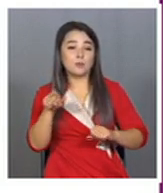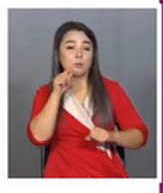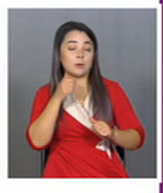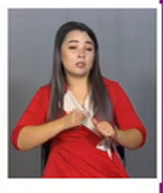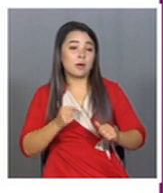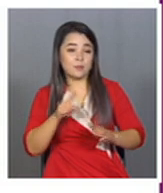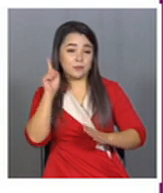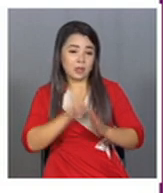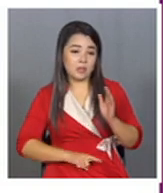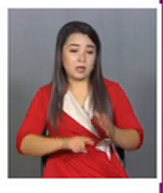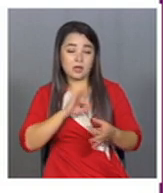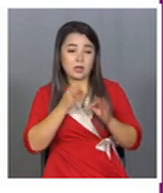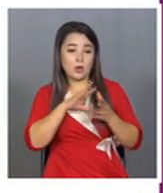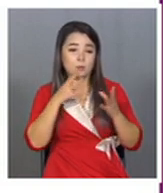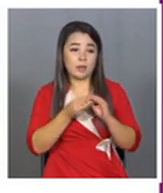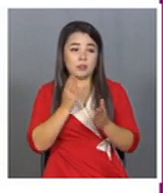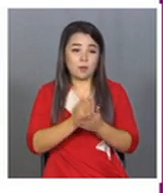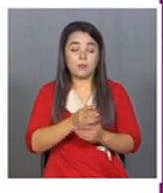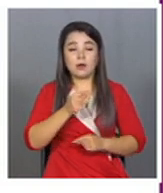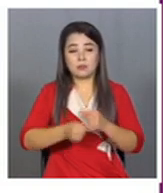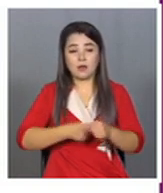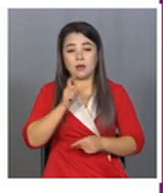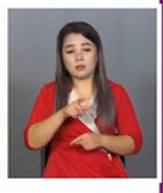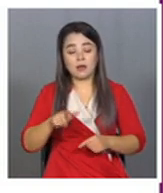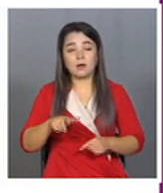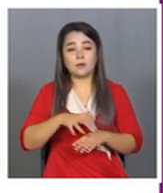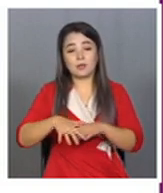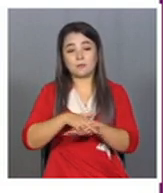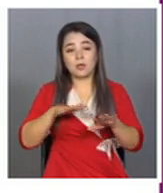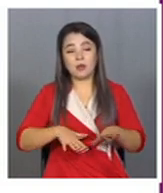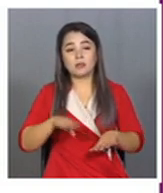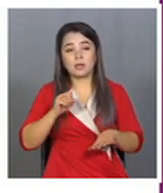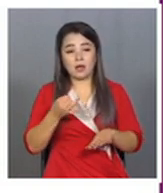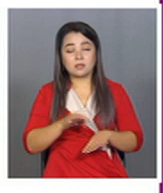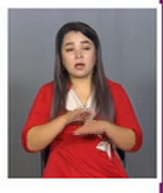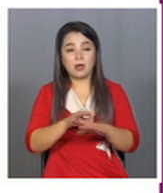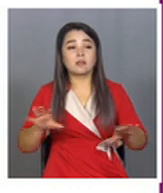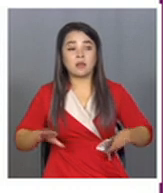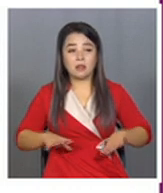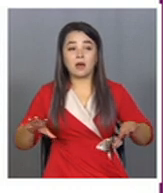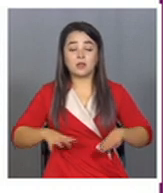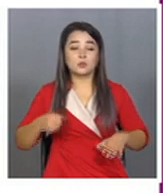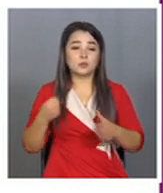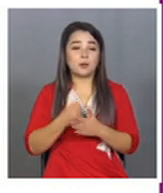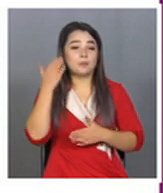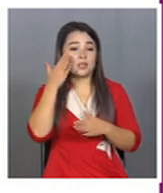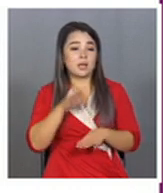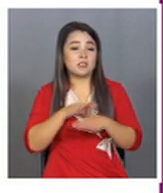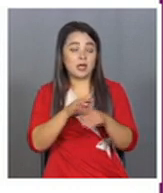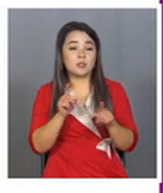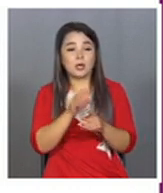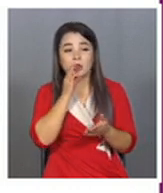деп дәріптеген. Дана халқымыз тай атқа жеткізер, ат мұратқа жеткізер деп бекер